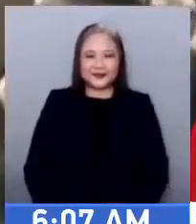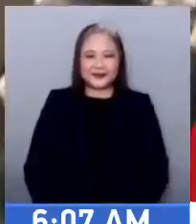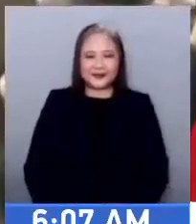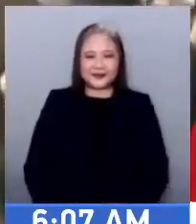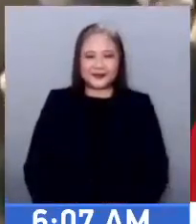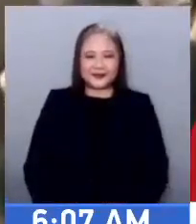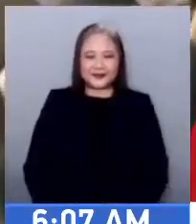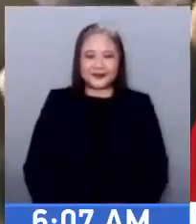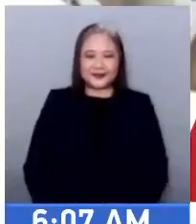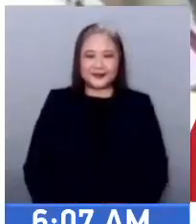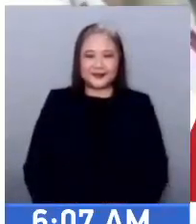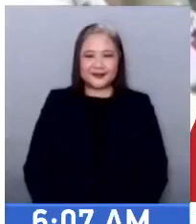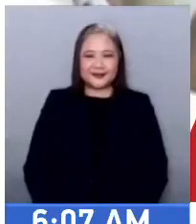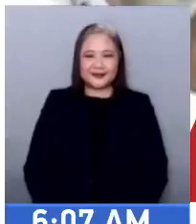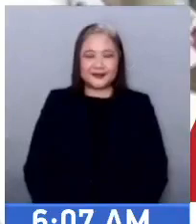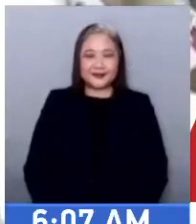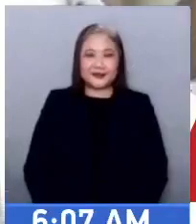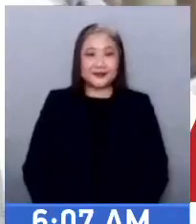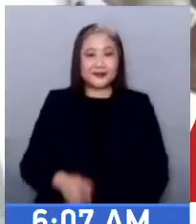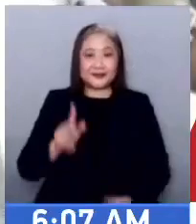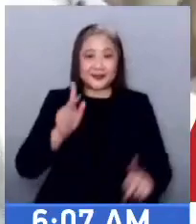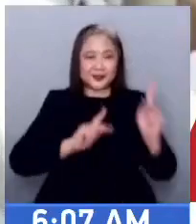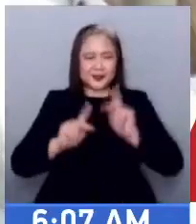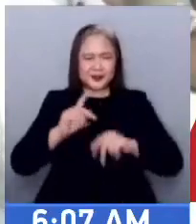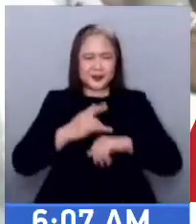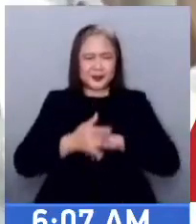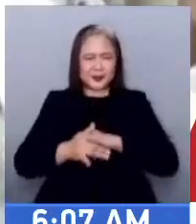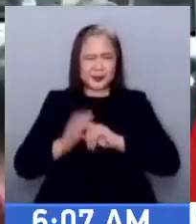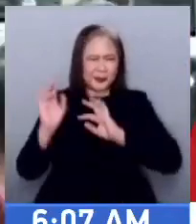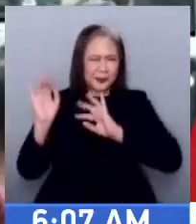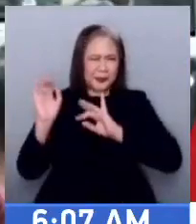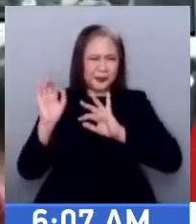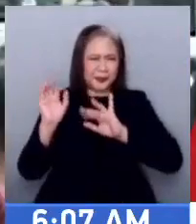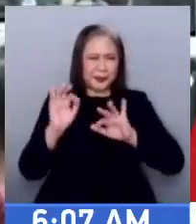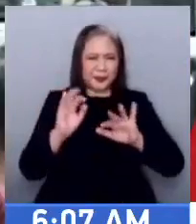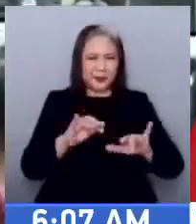Maaga pa lang, dagsa na ang mga tao sa Paglaom Sports Complex.